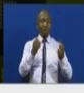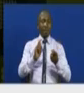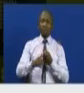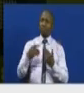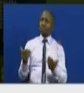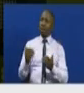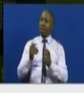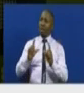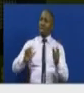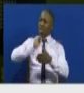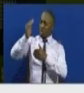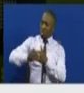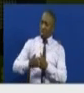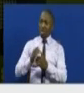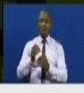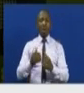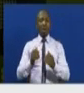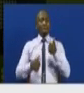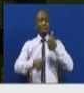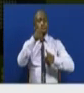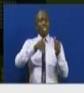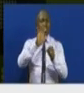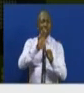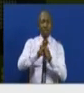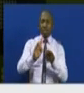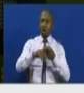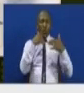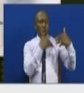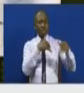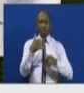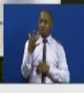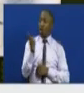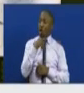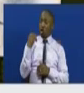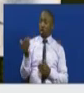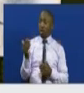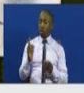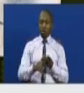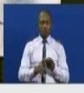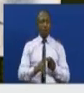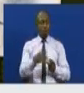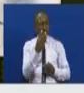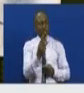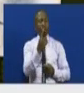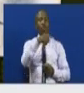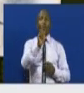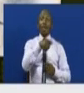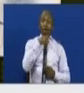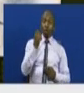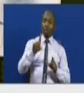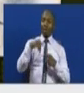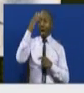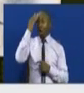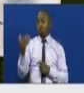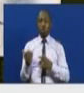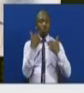najua kutakuwa na mrundikano wa mechi nyingi sana. Hili litatosha wachezaji watano au unaonaje kwa kweli? Hata wachezaji watatu ndioweza kutosha, lakini kwa sababu hatujui ligi itatumika